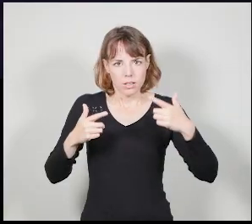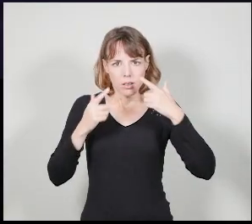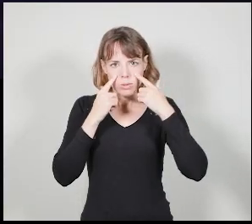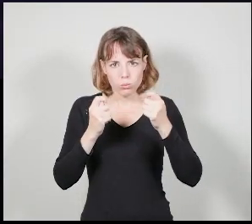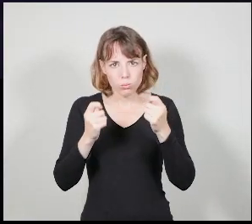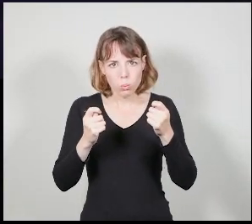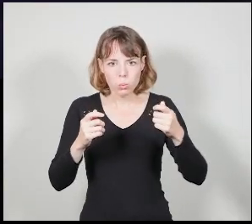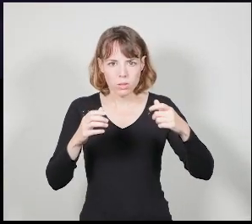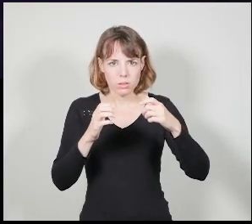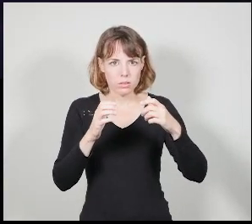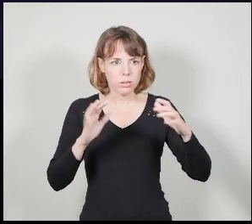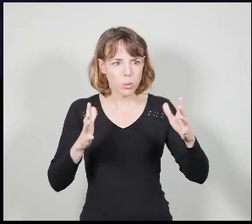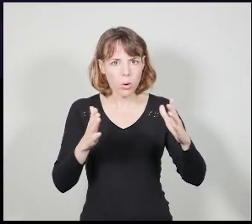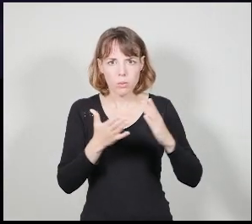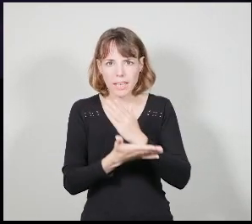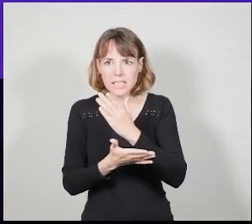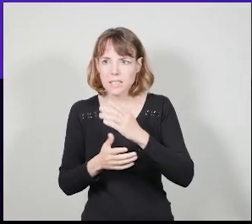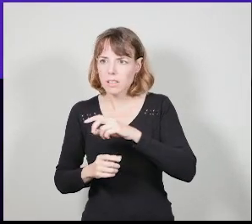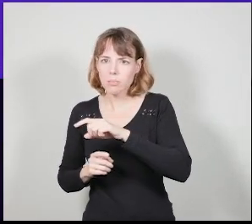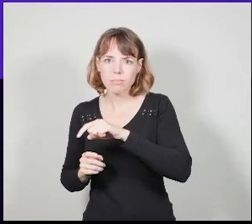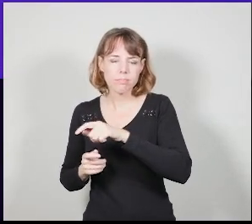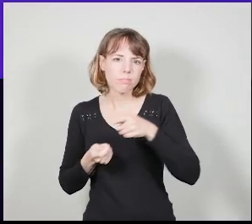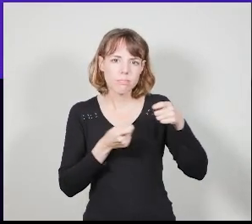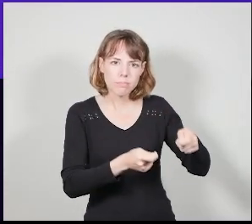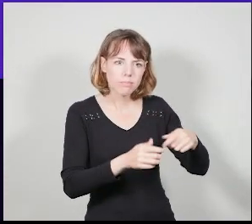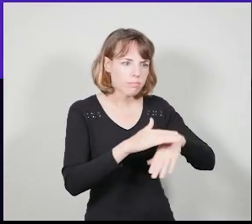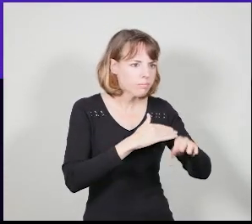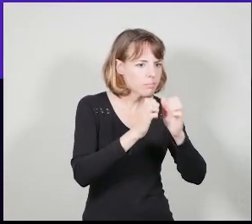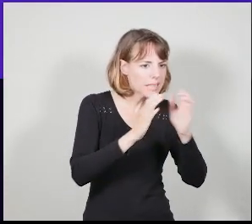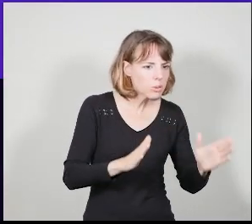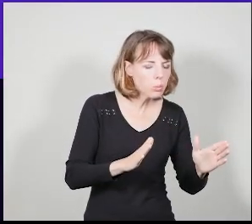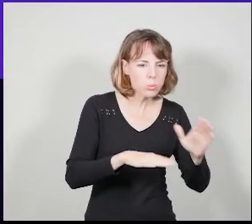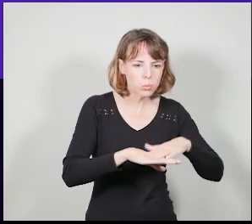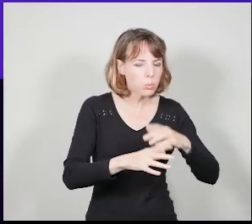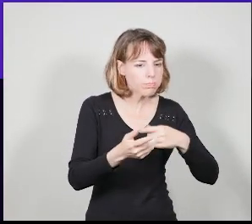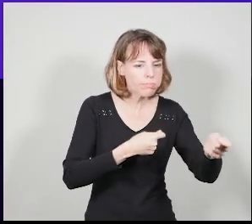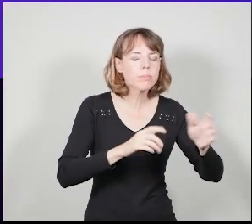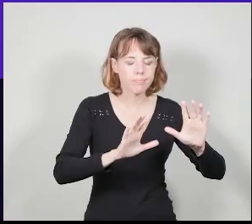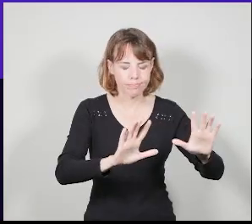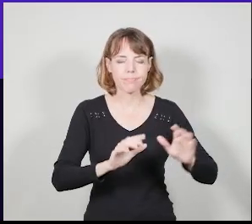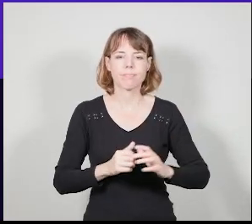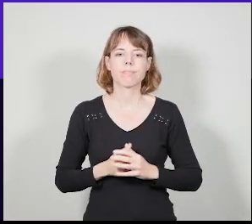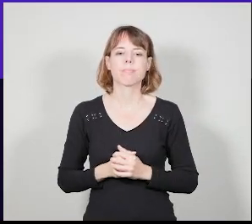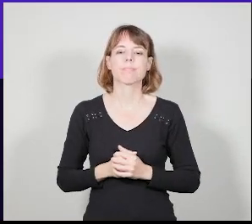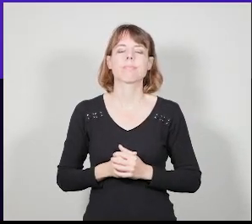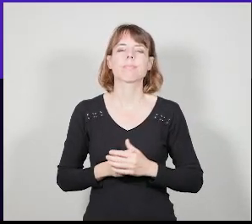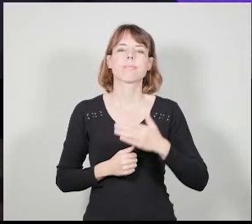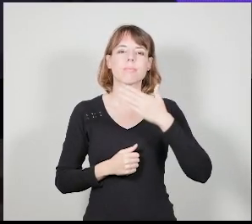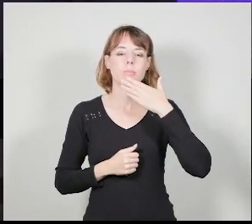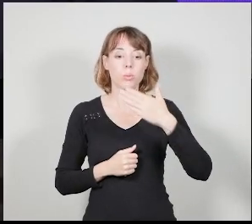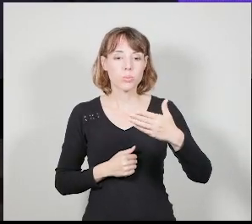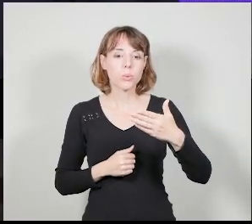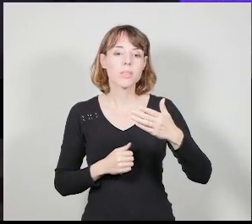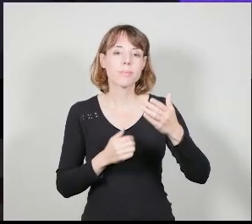d'un virage domiciliaire mal conduit. Vous ouvrez là aussi des pistes éclairantes et on reviendra dessus. Et Marcel Gégère, bonjour, merci d'être avec